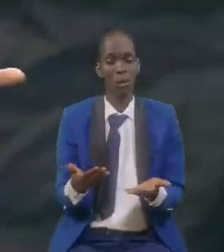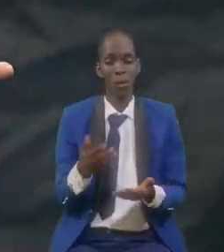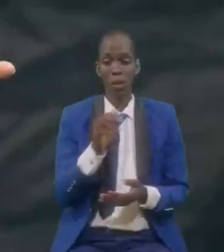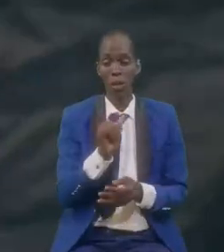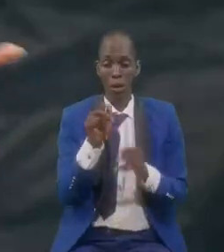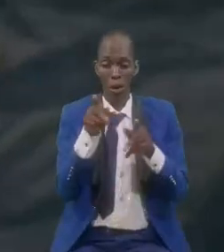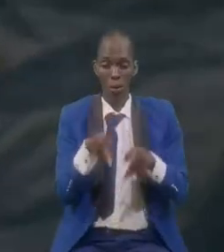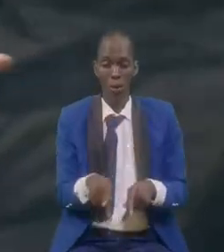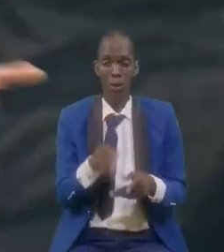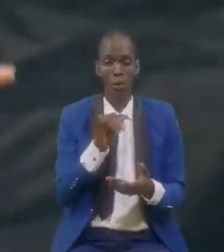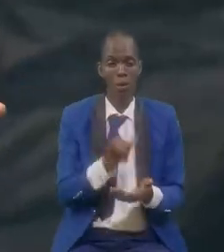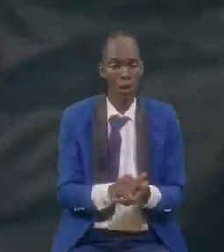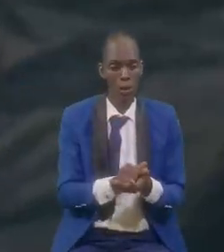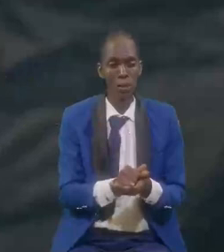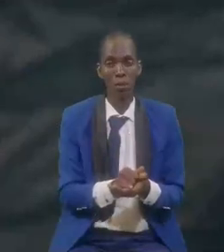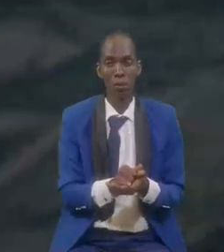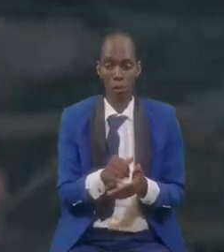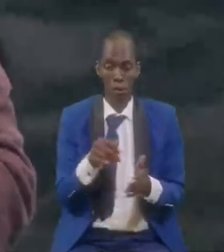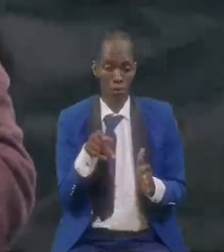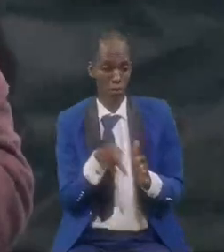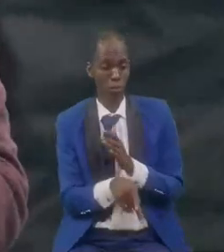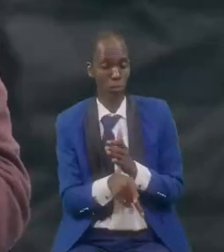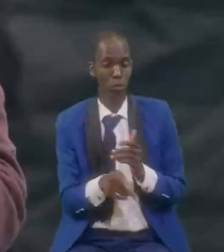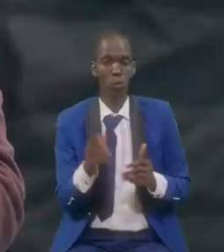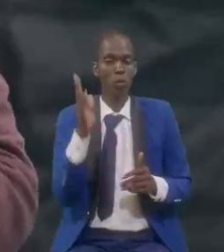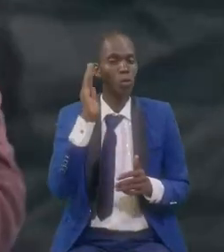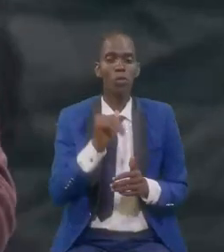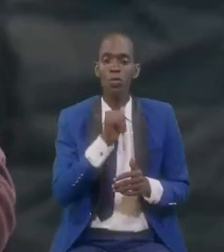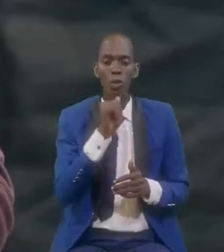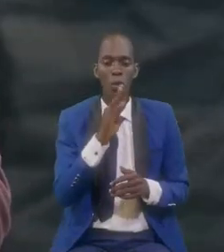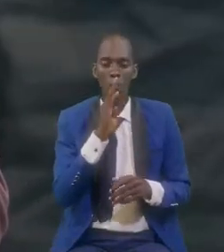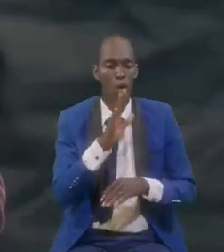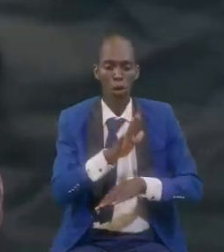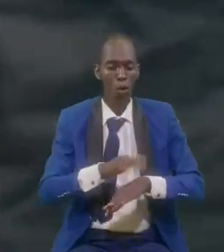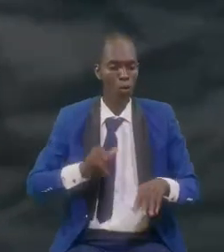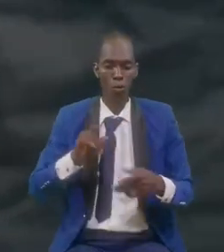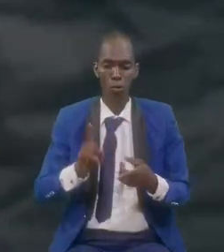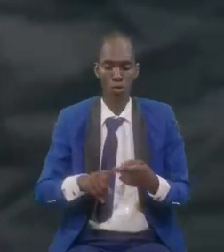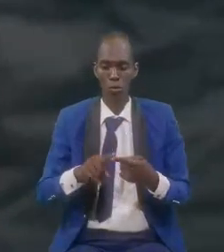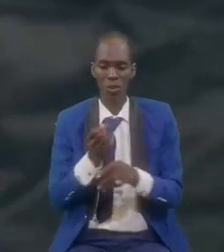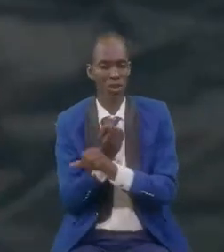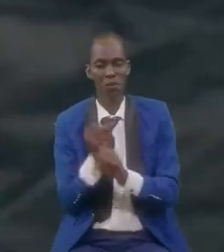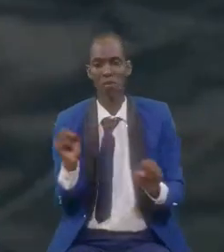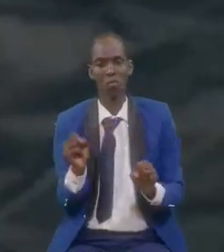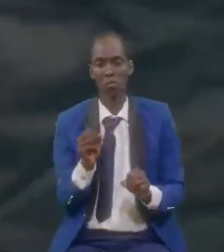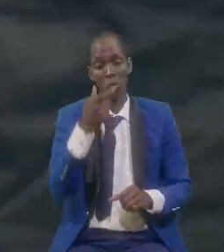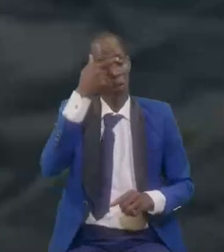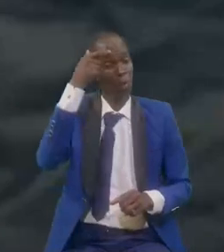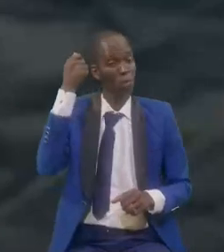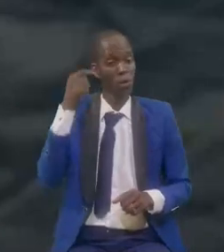Mais lorsqu'il a plu à celui qui m'avait mis à part dès le sein de ma mère, qui m'a appelé par sa grâce. Pourquoi a-t-il dit ça? Quelqu'un comme lui,